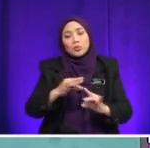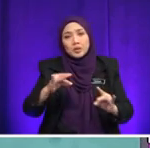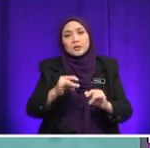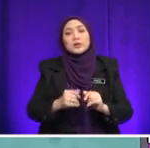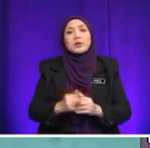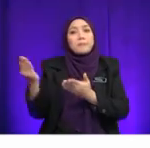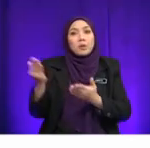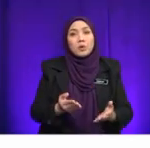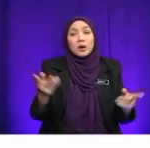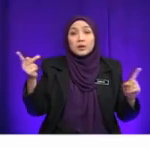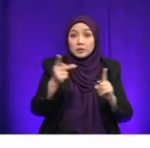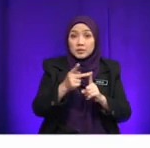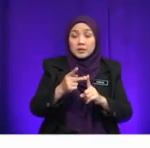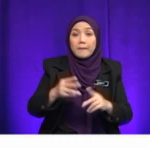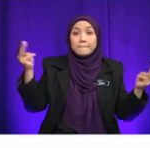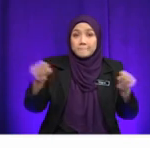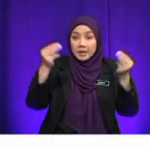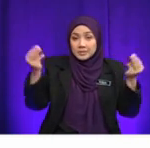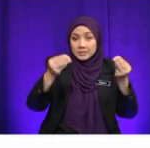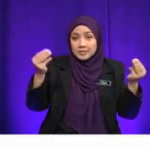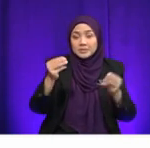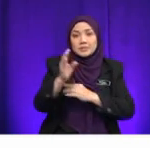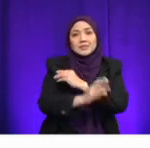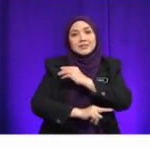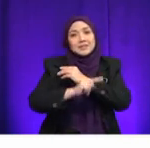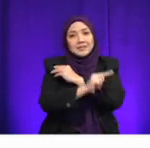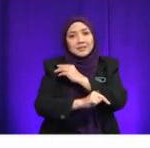ke majelis Negeri Oke kita pergi kepada soal yang kedua